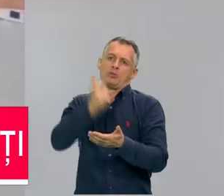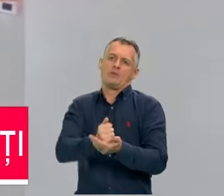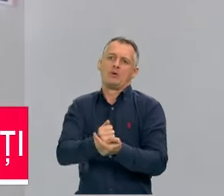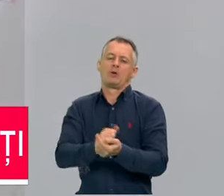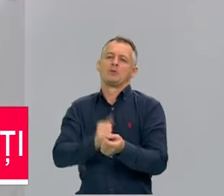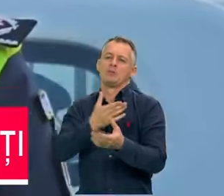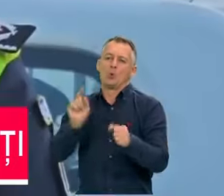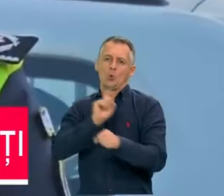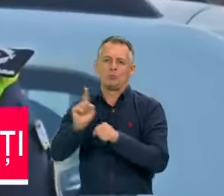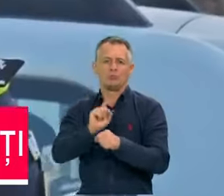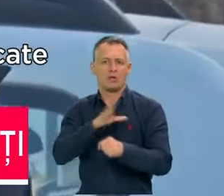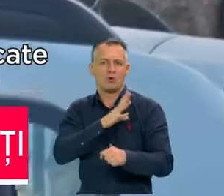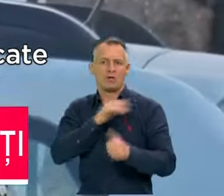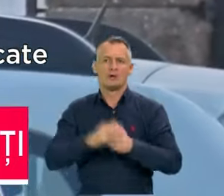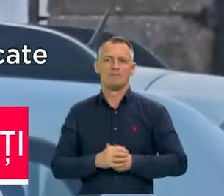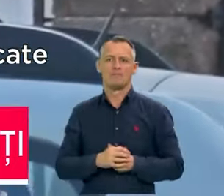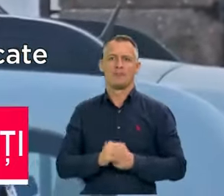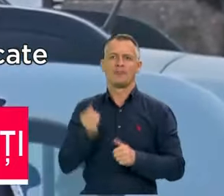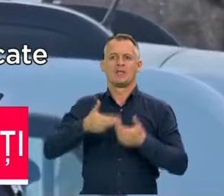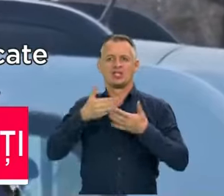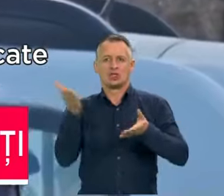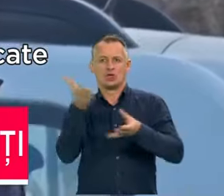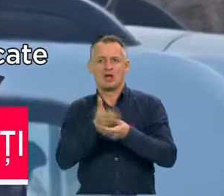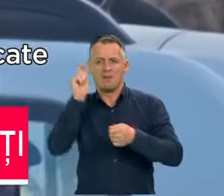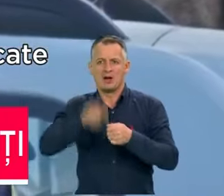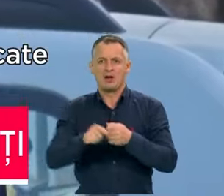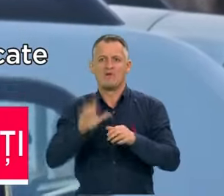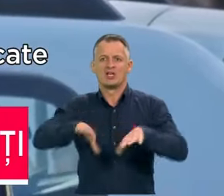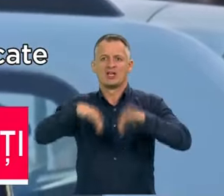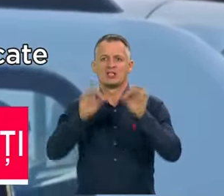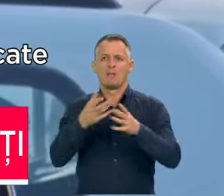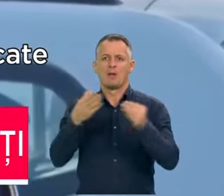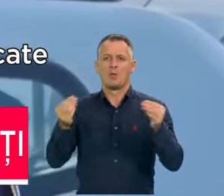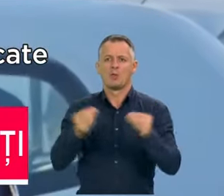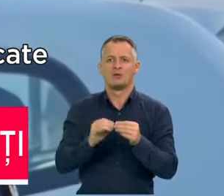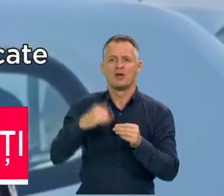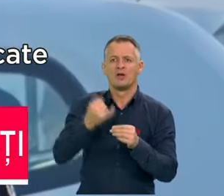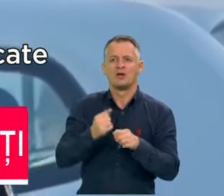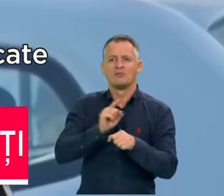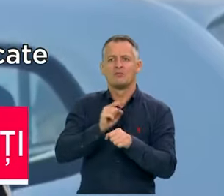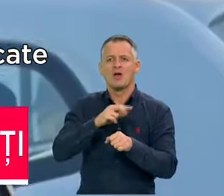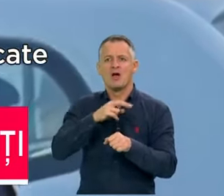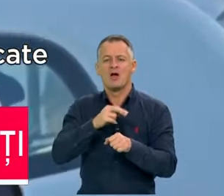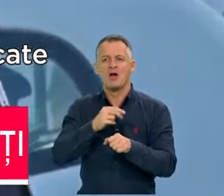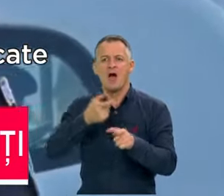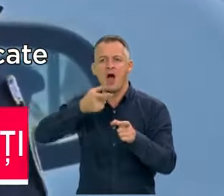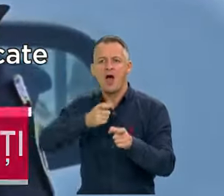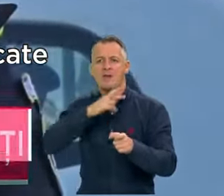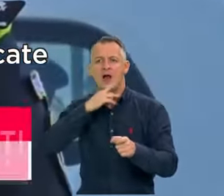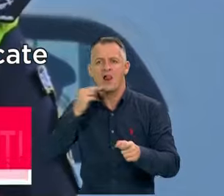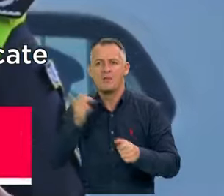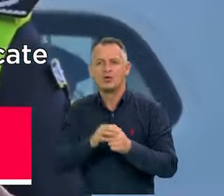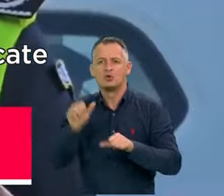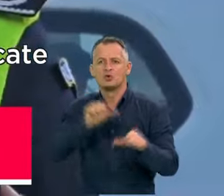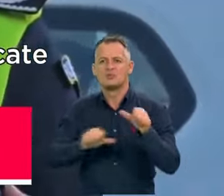de către polițiști toate persoanele viate respectiv cele 14 persoane cercetate în cadrul dosarului Penal și au fost identificate mai multe arme